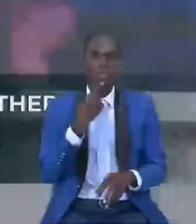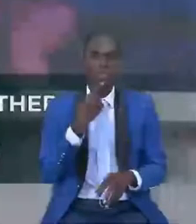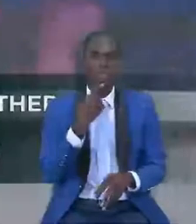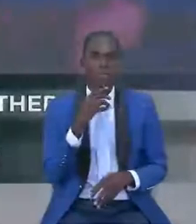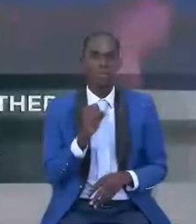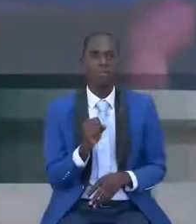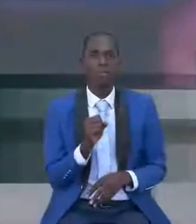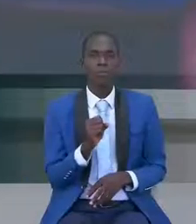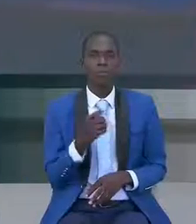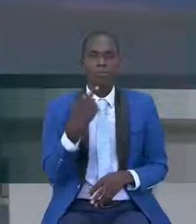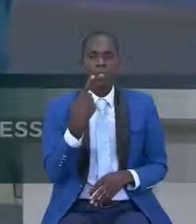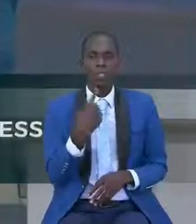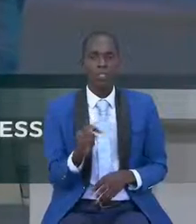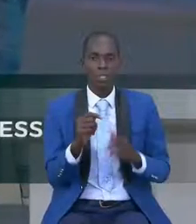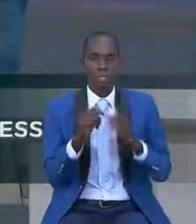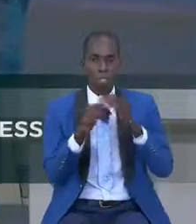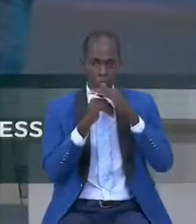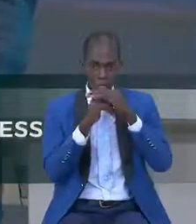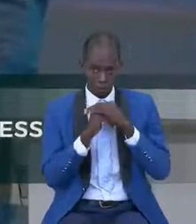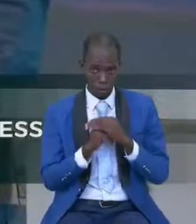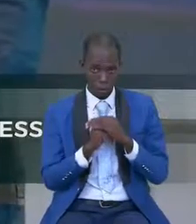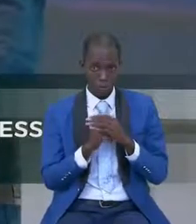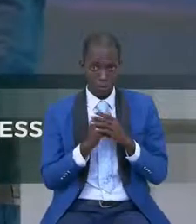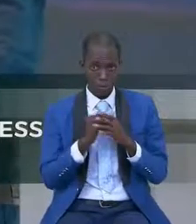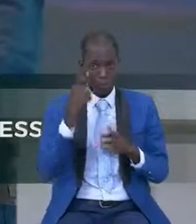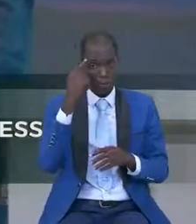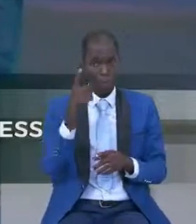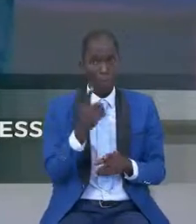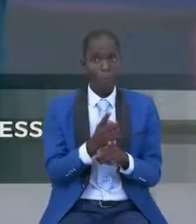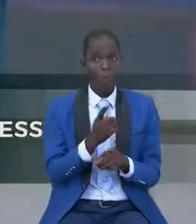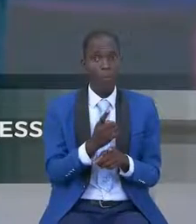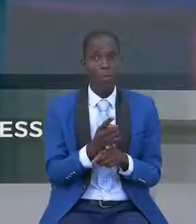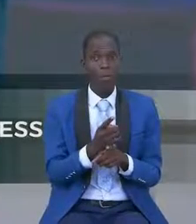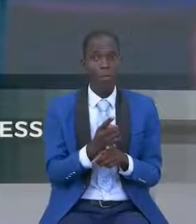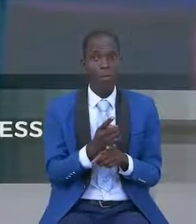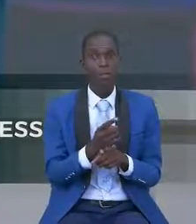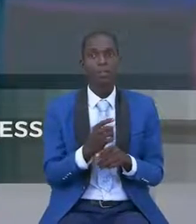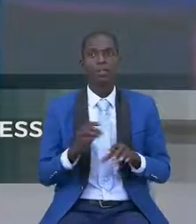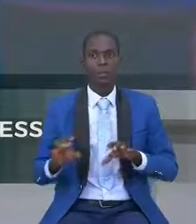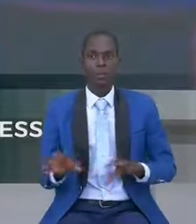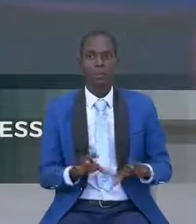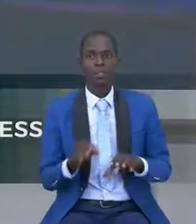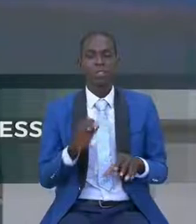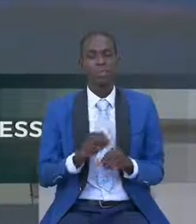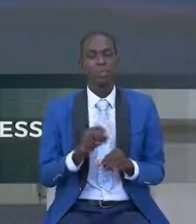l'adoration pour l'accomplissement dans la fidélité.